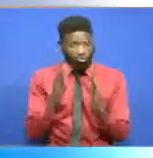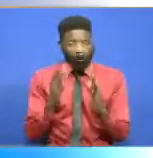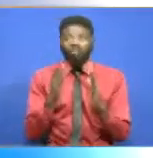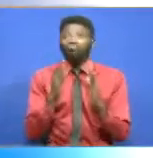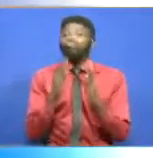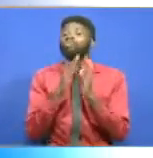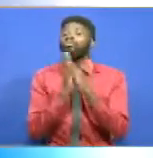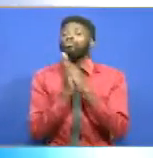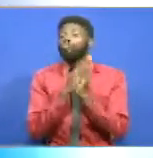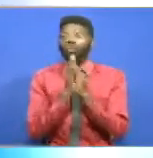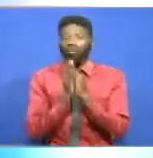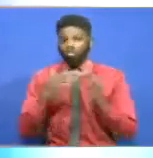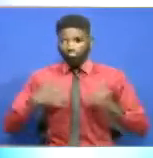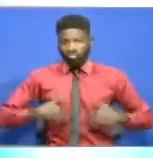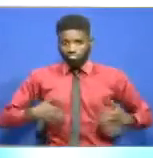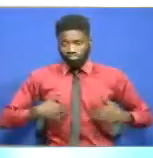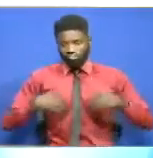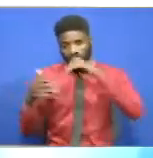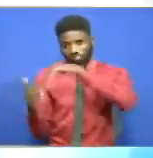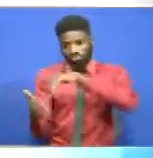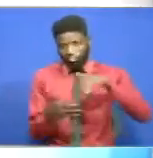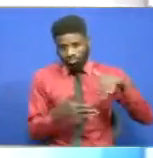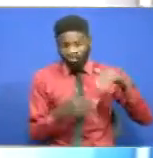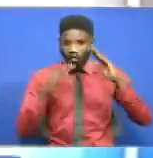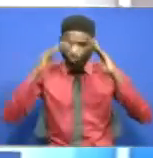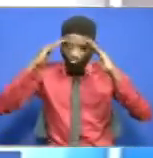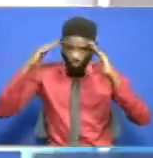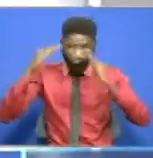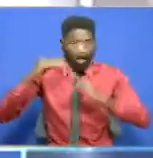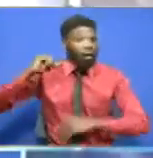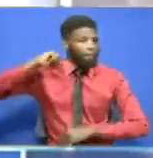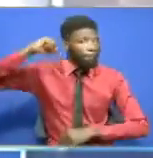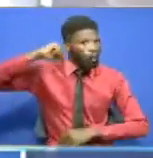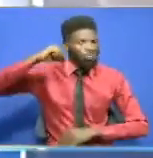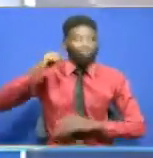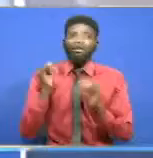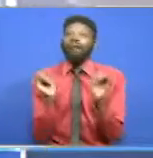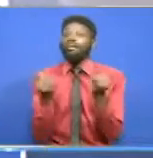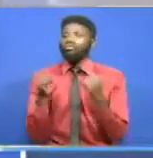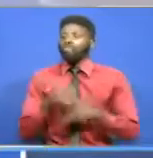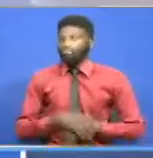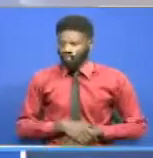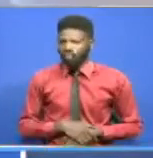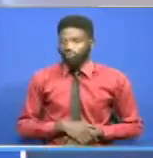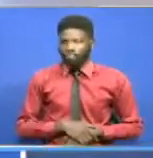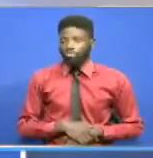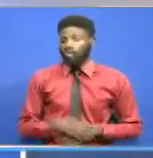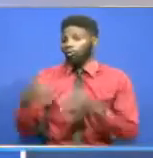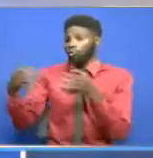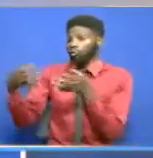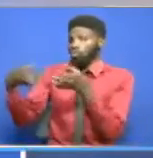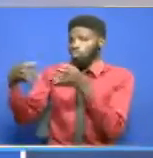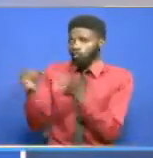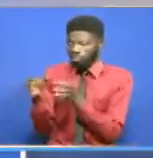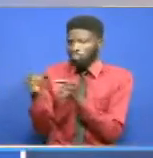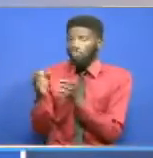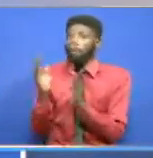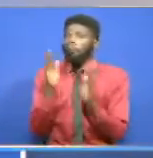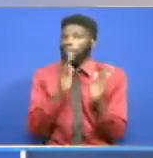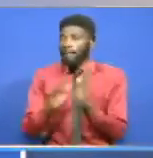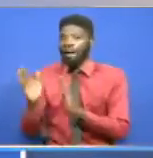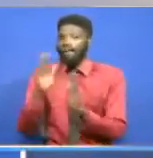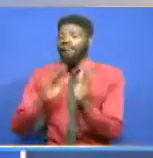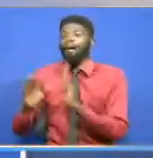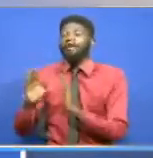na masuala ya kimbizi ya wakimbizi, hebu sasa tutupie macho masuala ya kisiasa. Na ni kwamba Wakereketwa wa mchakato ama mpango wa